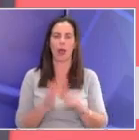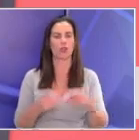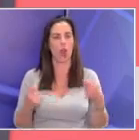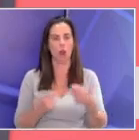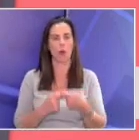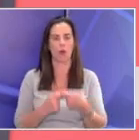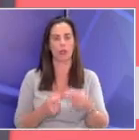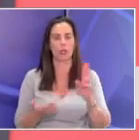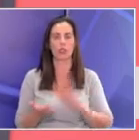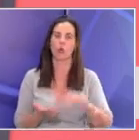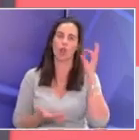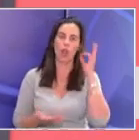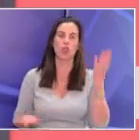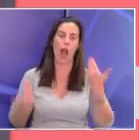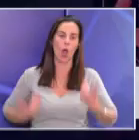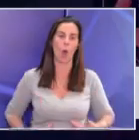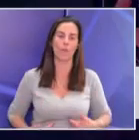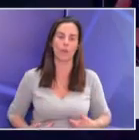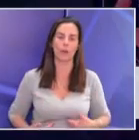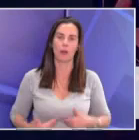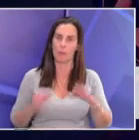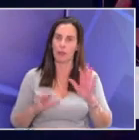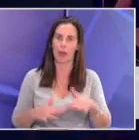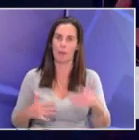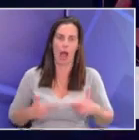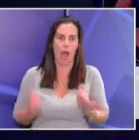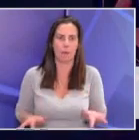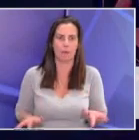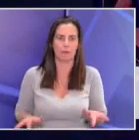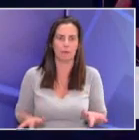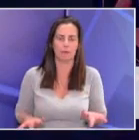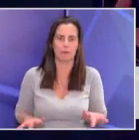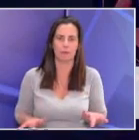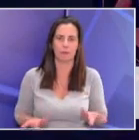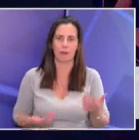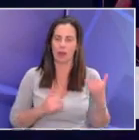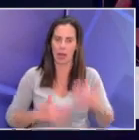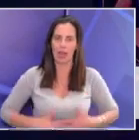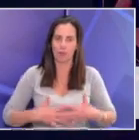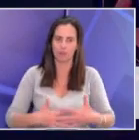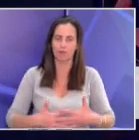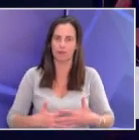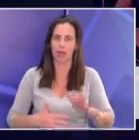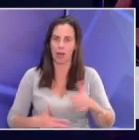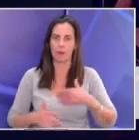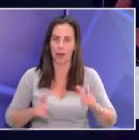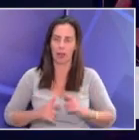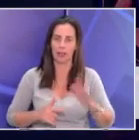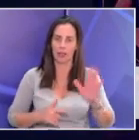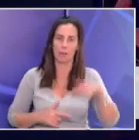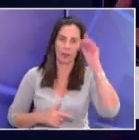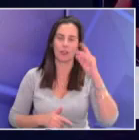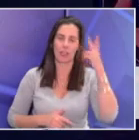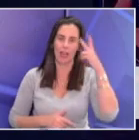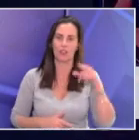שקשור לזכות האישה לגופה, ובאמת גם לחיים שלה. כלומר, להביא ילד לעולם, גם, אני מחכה ליום שגם